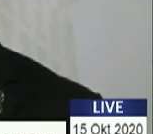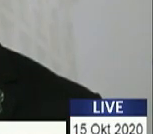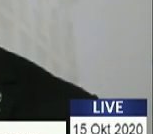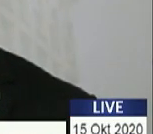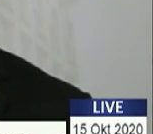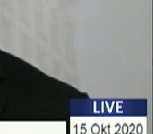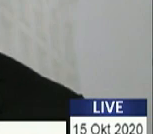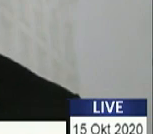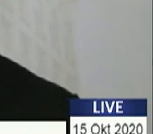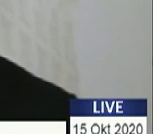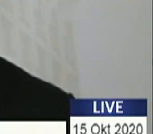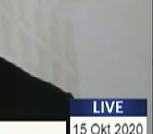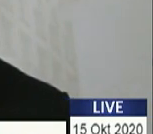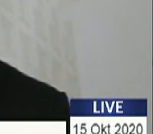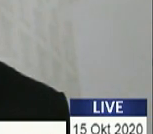50 tahun.